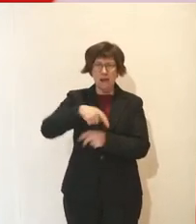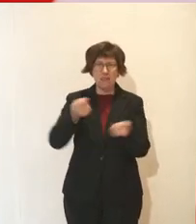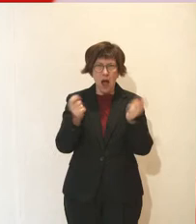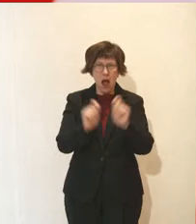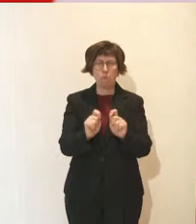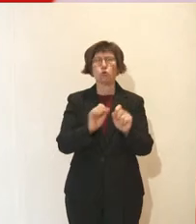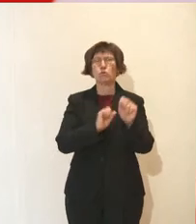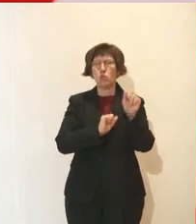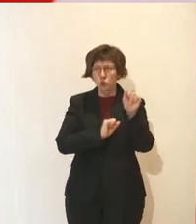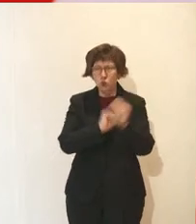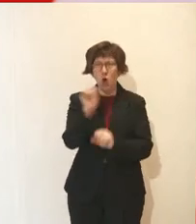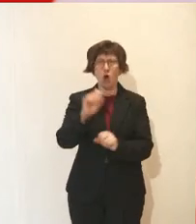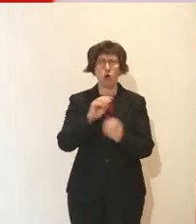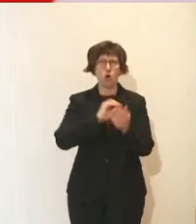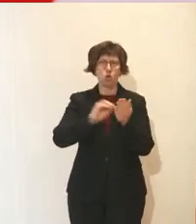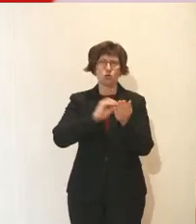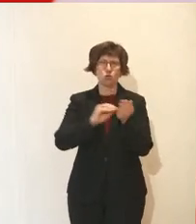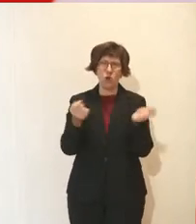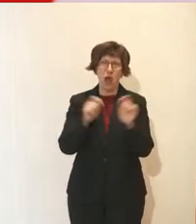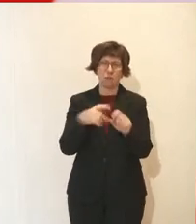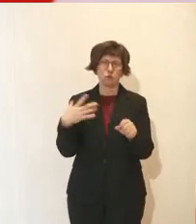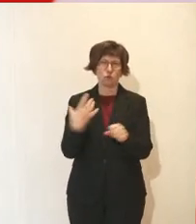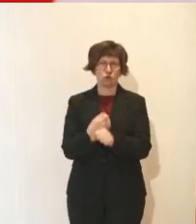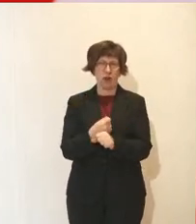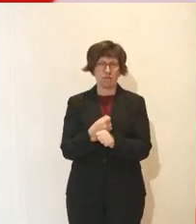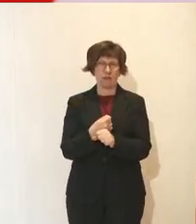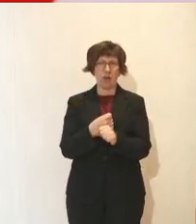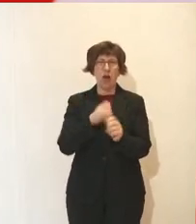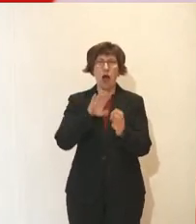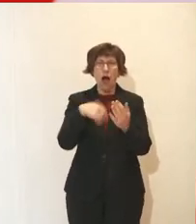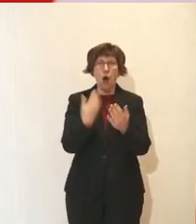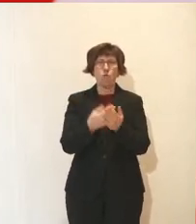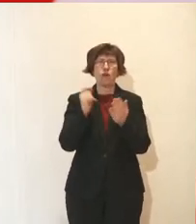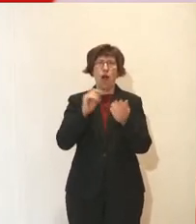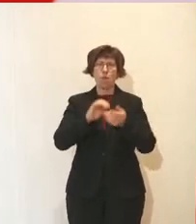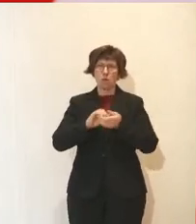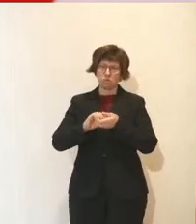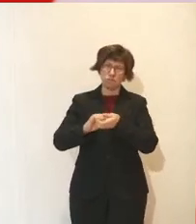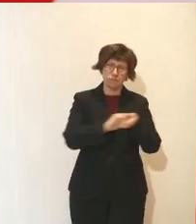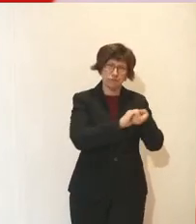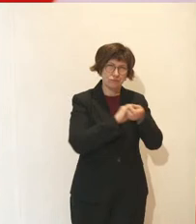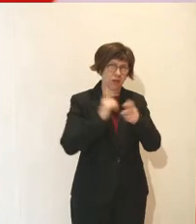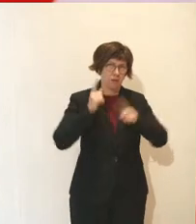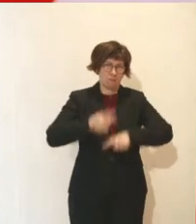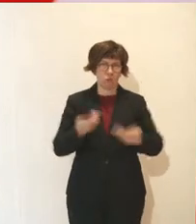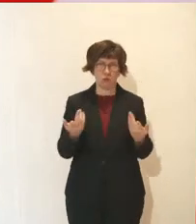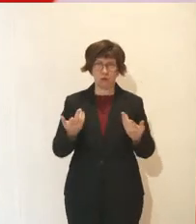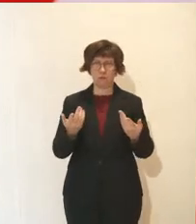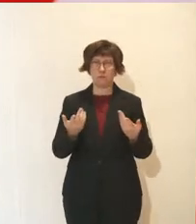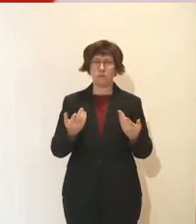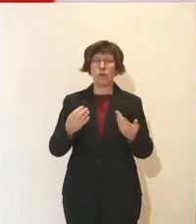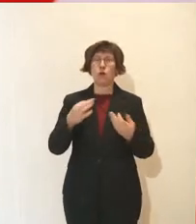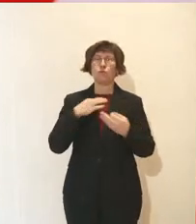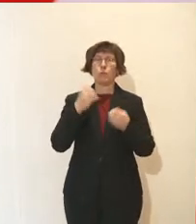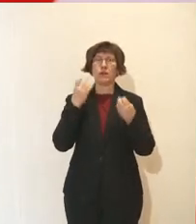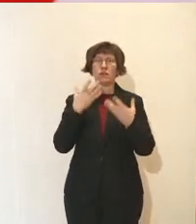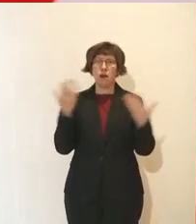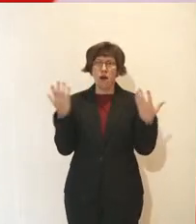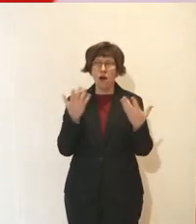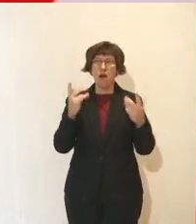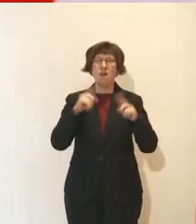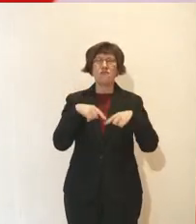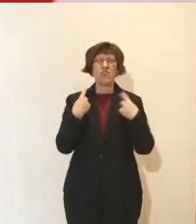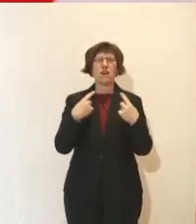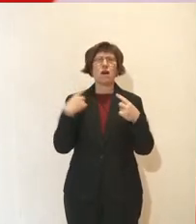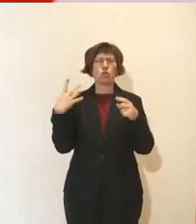trotzdem den schulabschluss hinbekommen das ist eine aufgabe die wir miteinander bewältigen müssen für mich ist klar wir